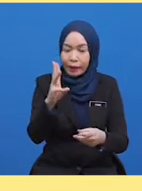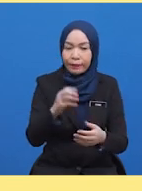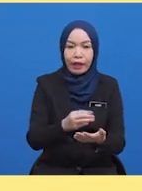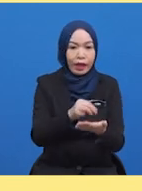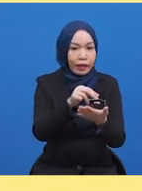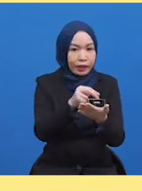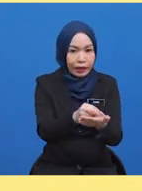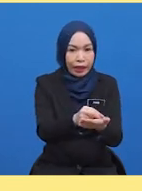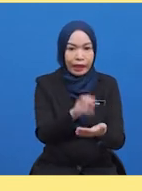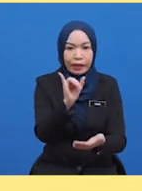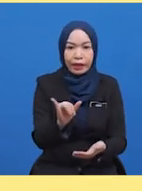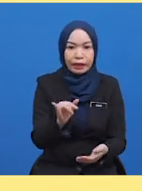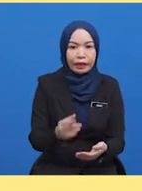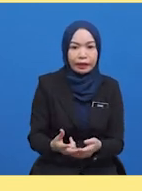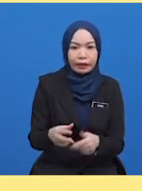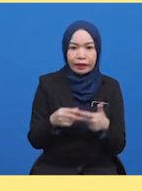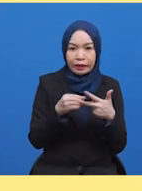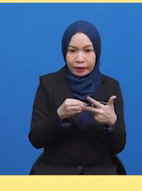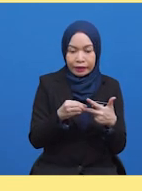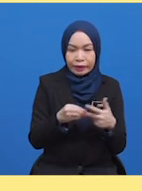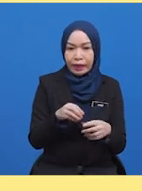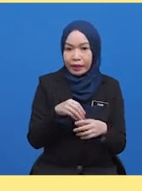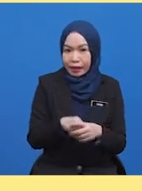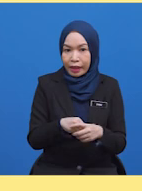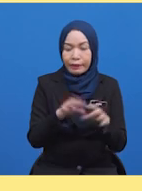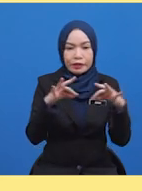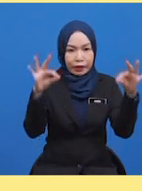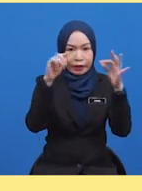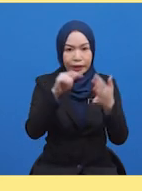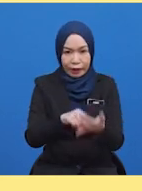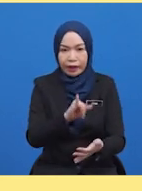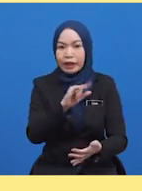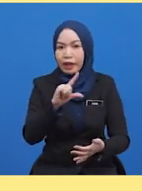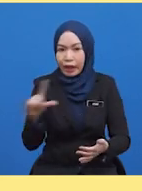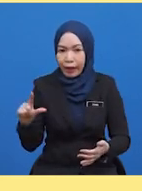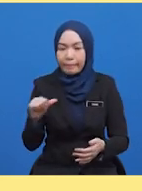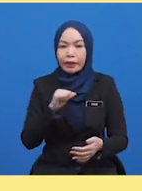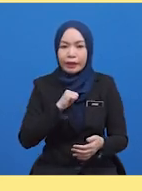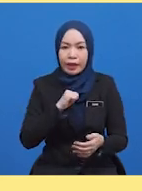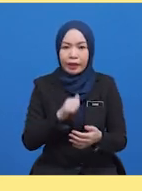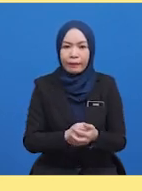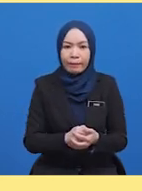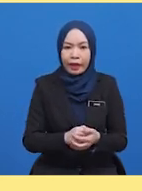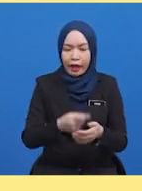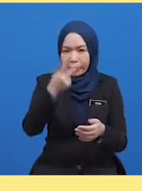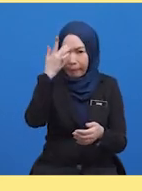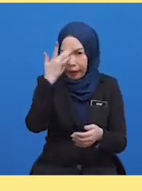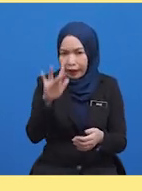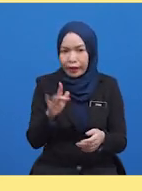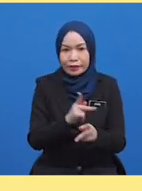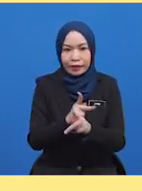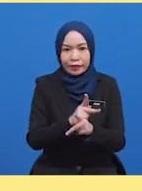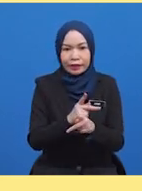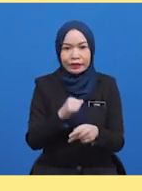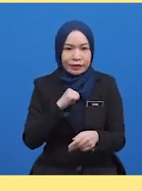ketiga yang Muri Muri akan pelajari dalam cerpen ini ialah nilai Berdikari beruntung tidak